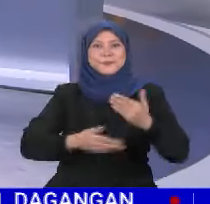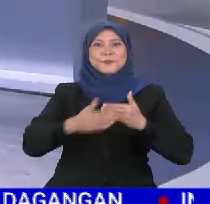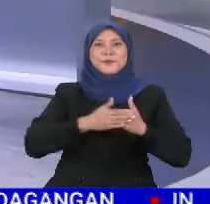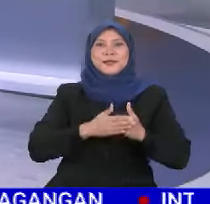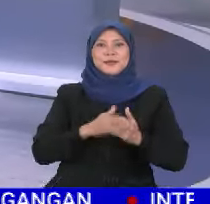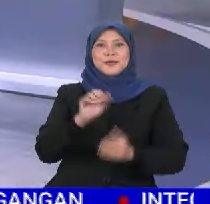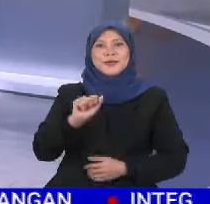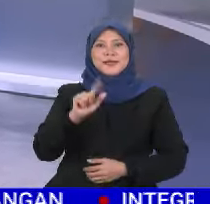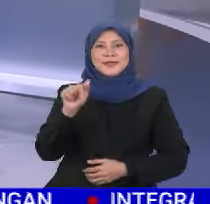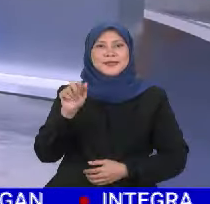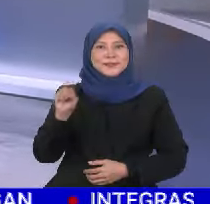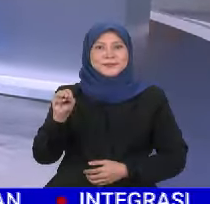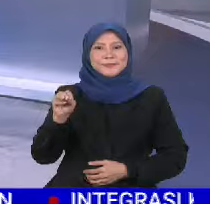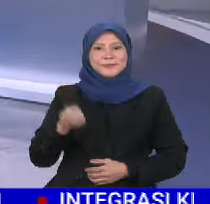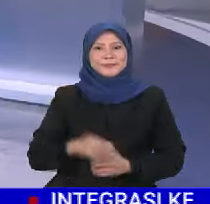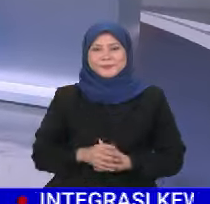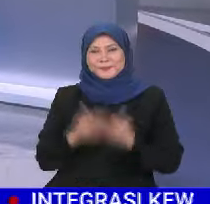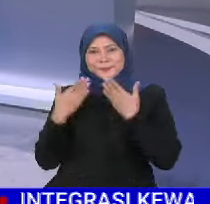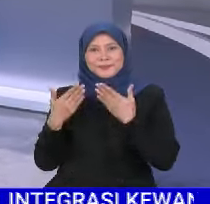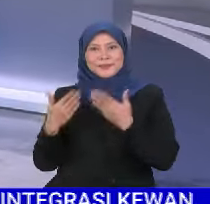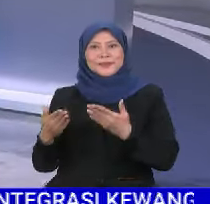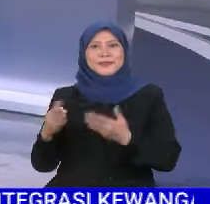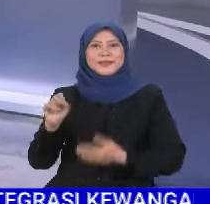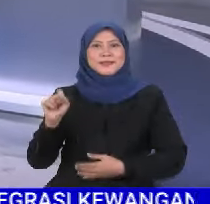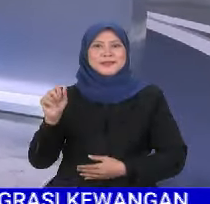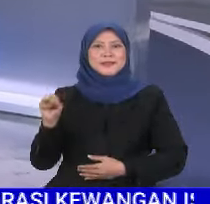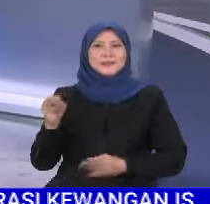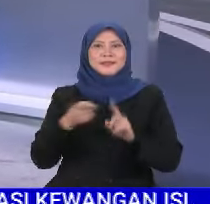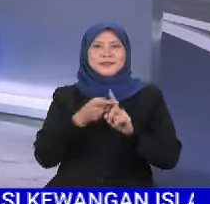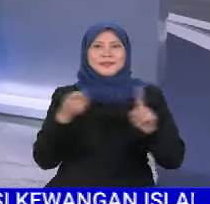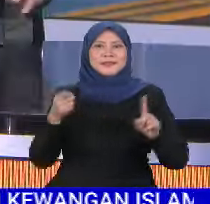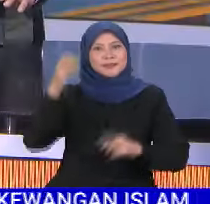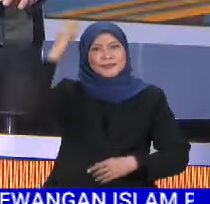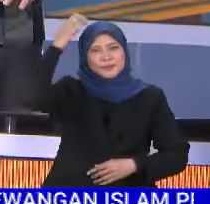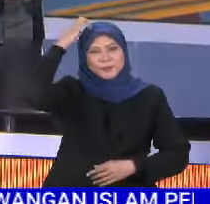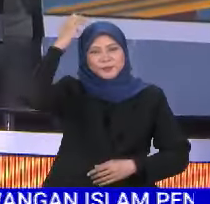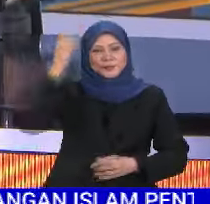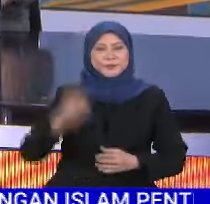kepada Azam. Baik, terima kasih Sam dengan perkembangan dari Selangor.